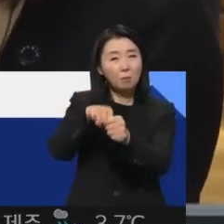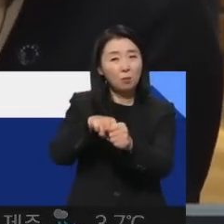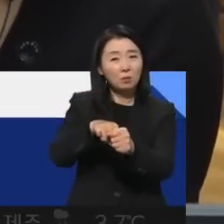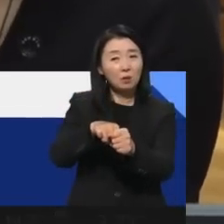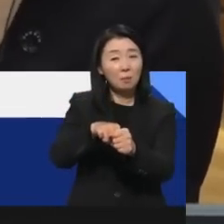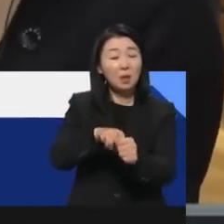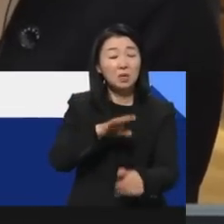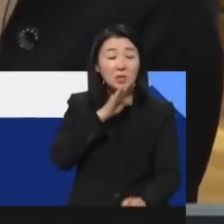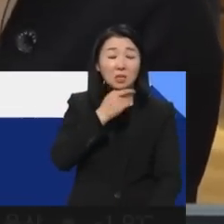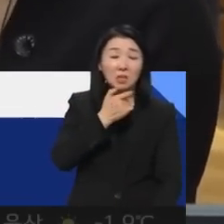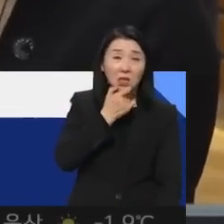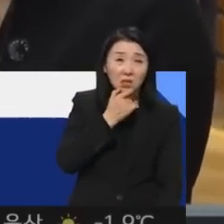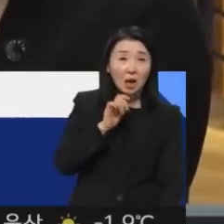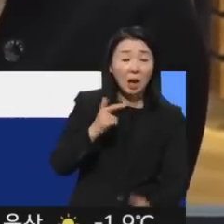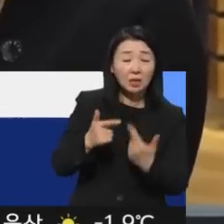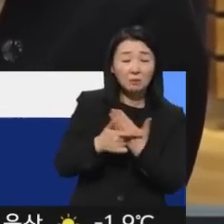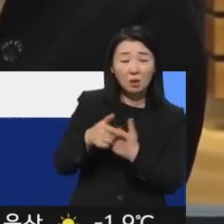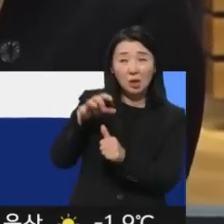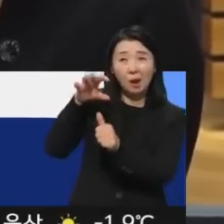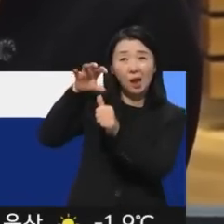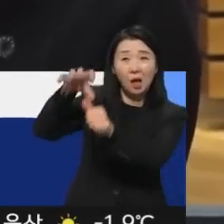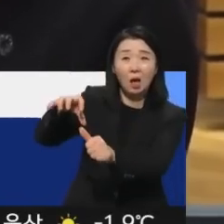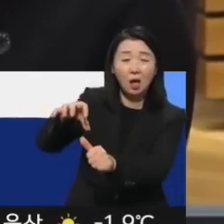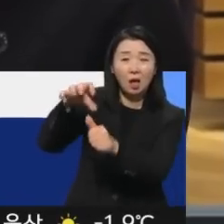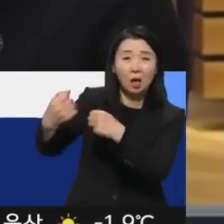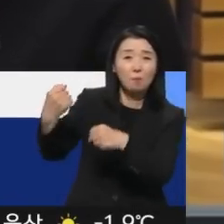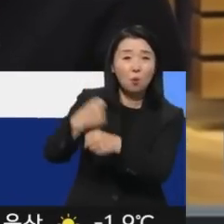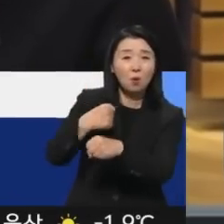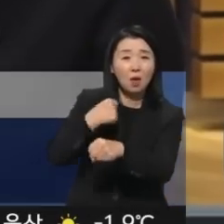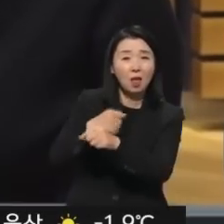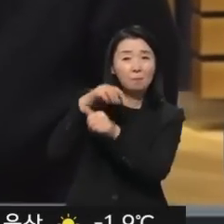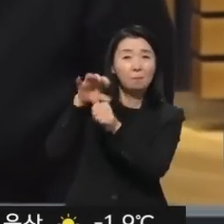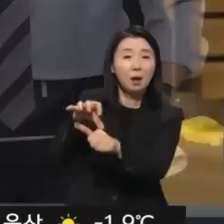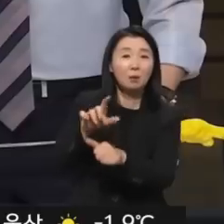진짜로 싫은 건지 아니면은 강한 복권까지 해달라는 압박인지.